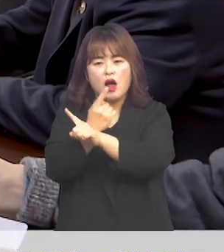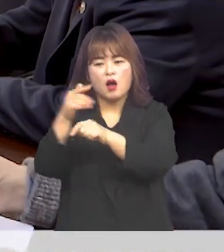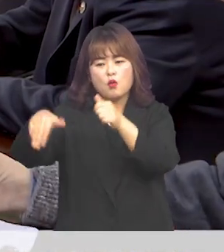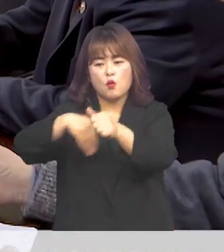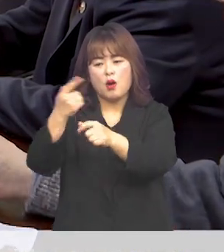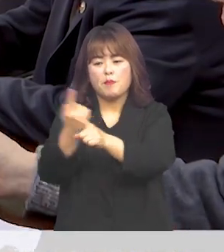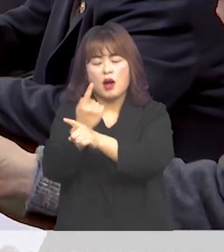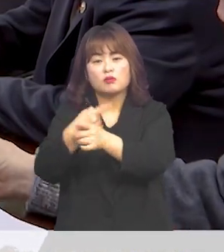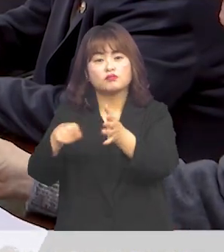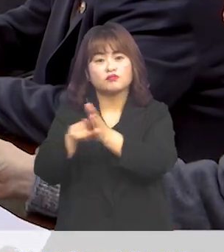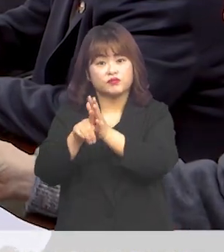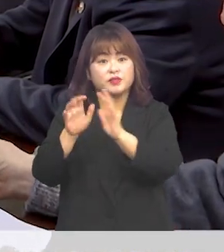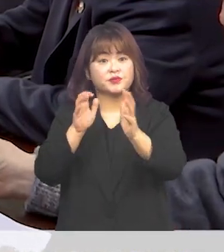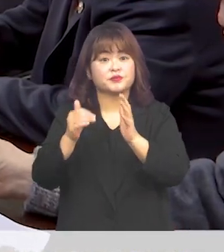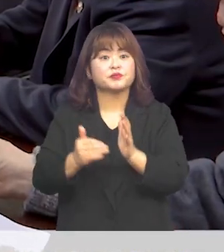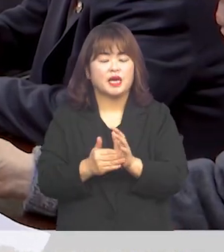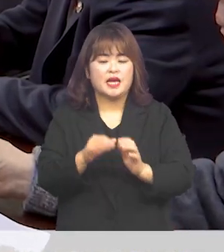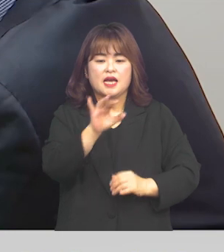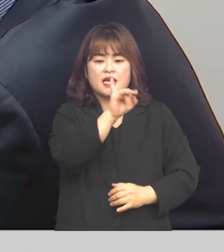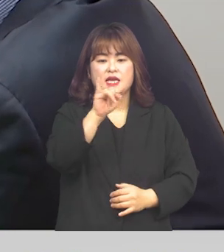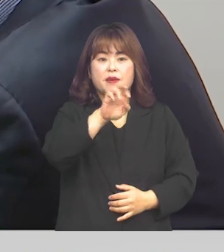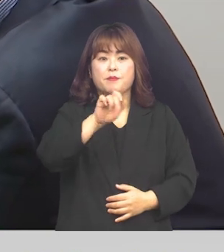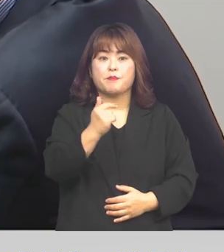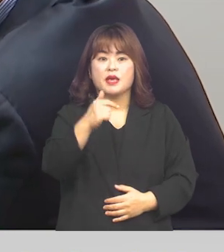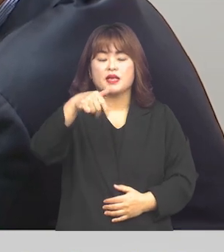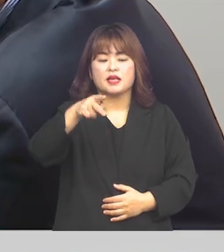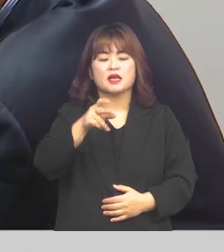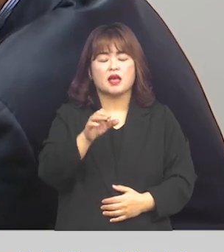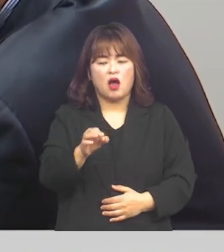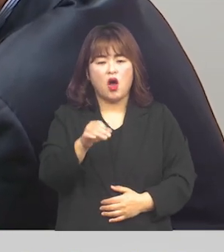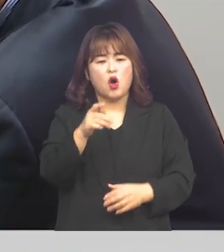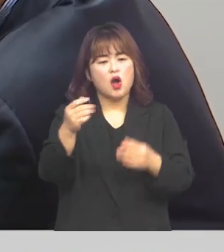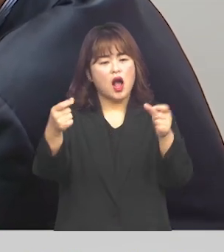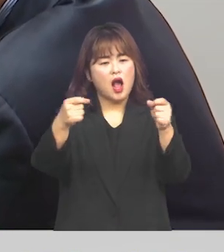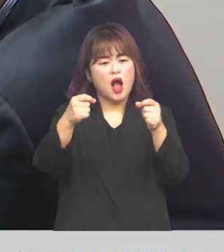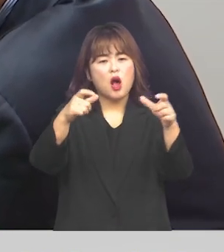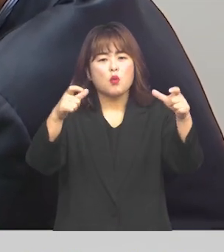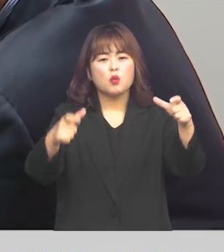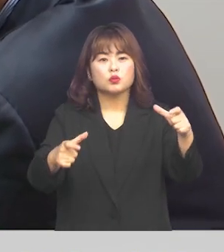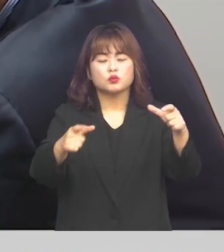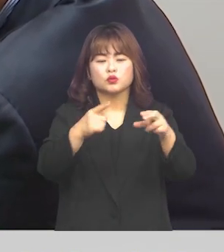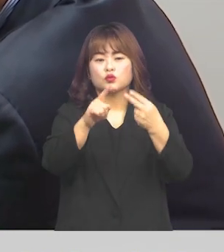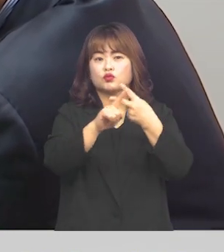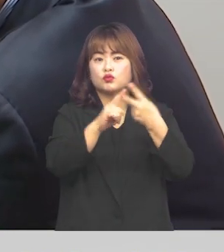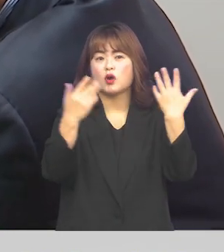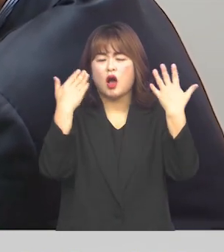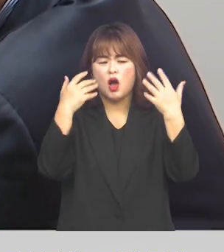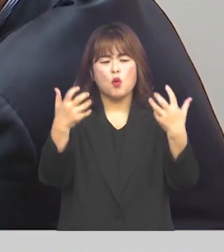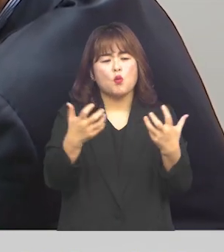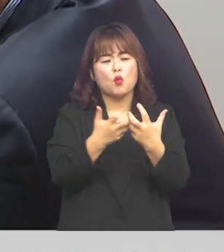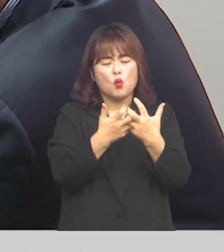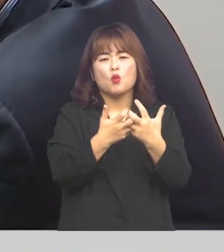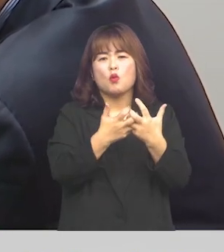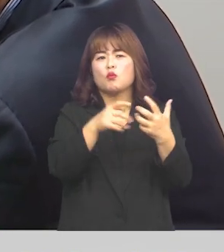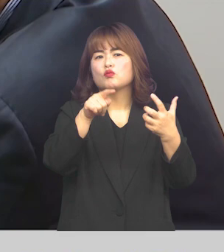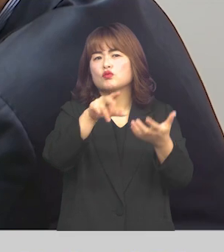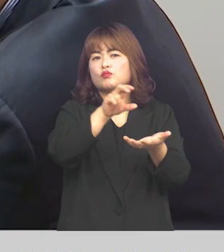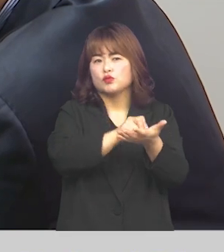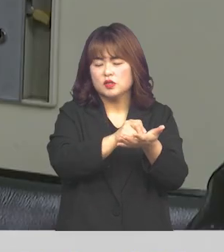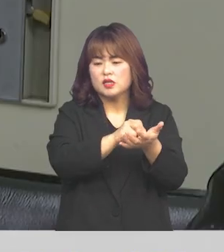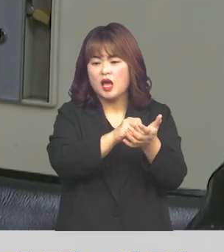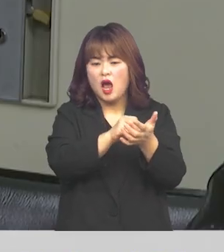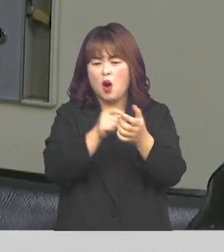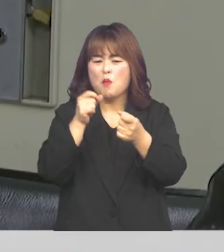방안을 논의했습니다. 이민경 입주자는 역삼동 지역 중학교 과밀 문제와 학생들의 원거리 통학에 대한